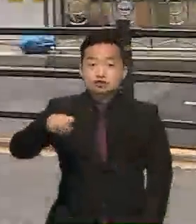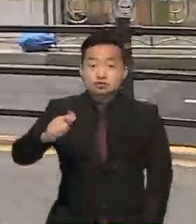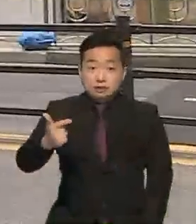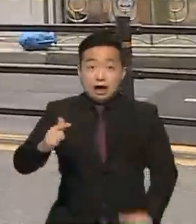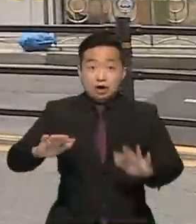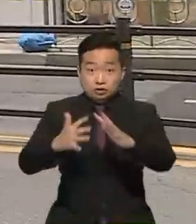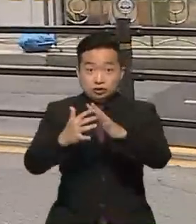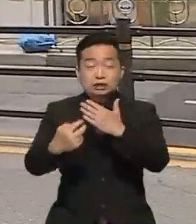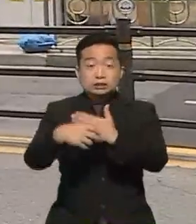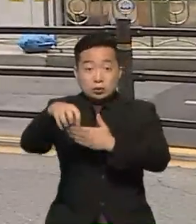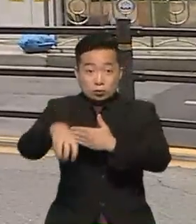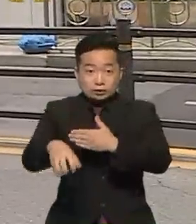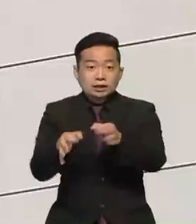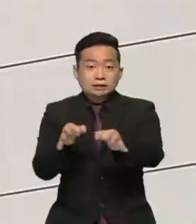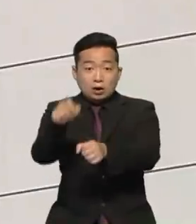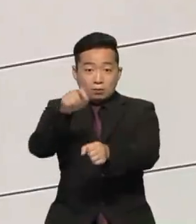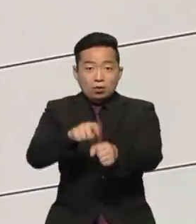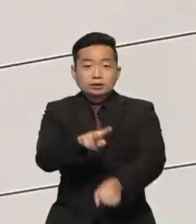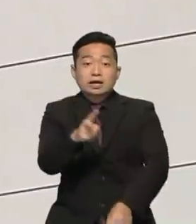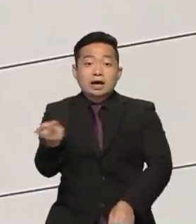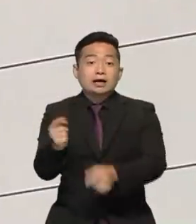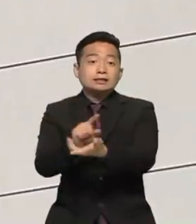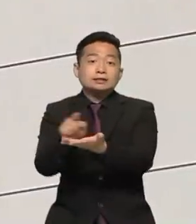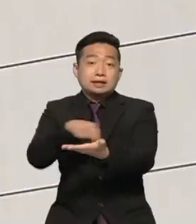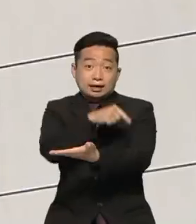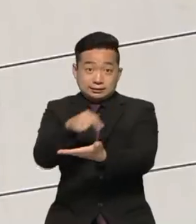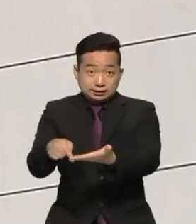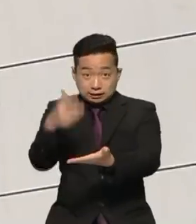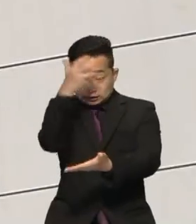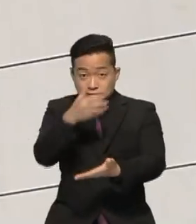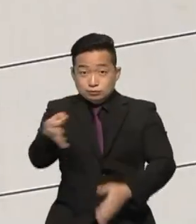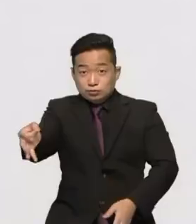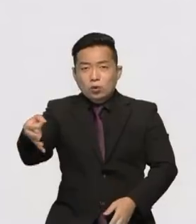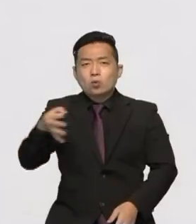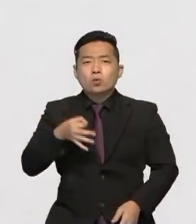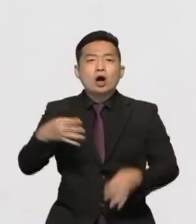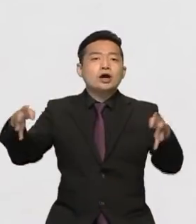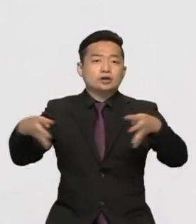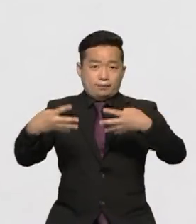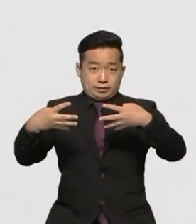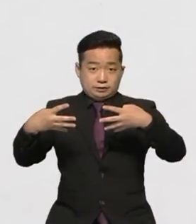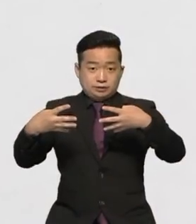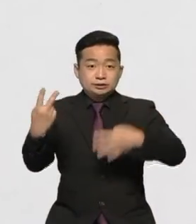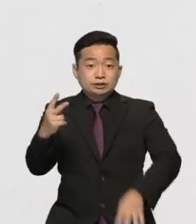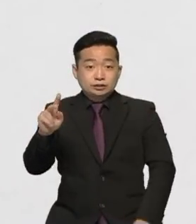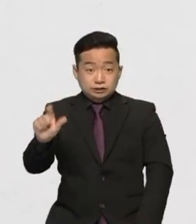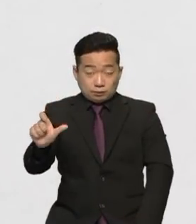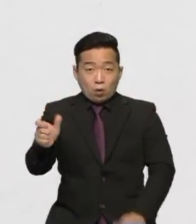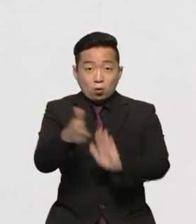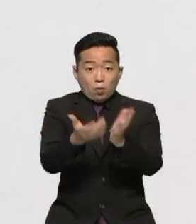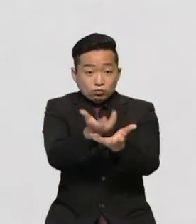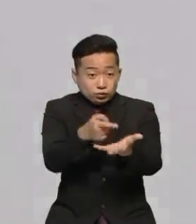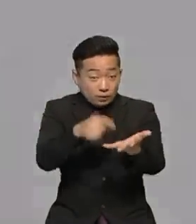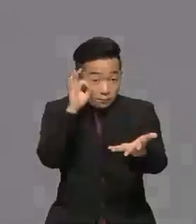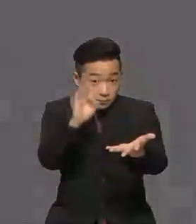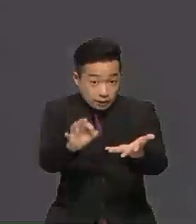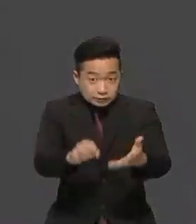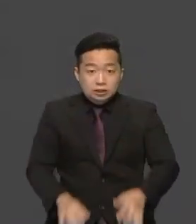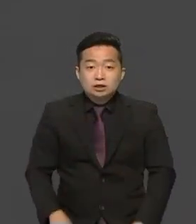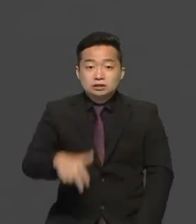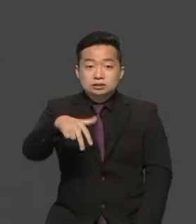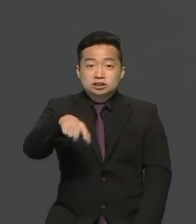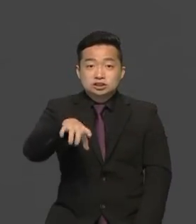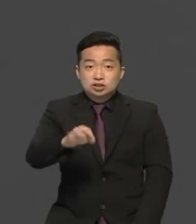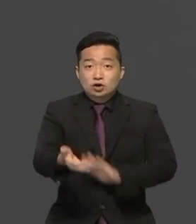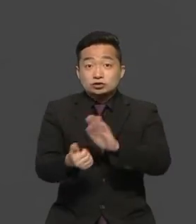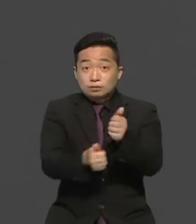부지를 상업용지로 바꿔주는 대가인 기부 체납 비율을 협의했다는 2015년 성남시 공문에도 정전 비서관